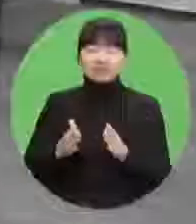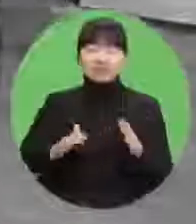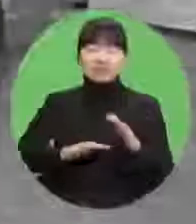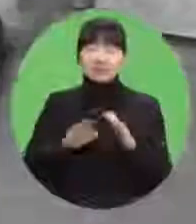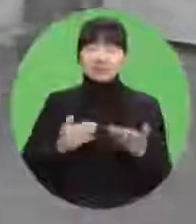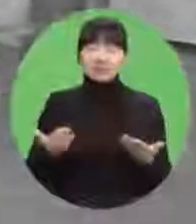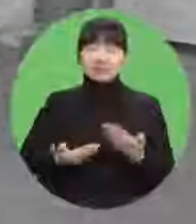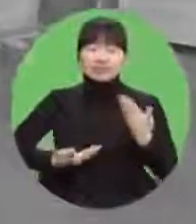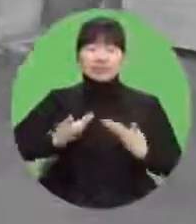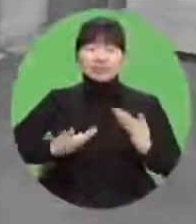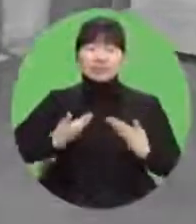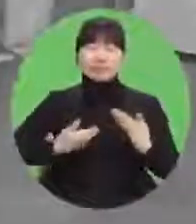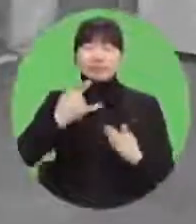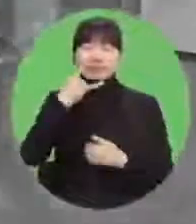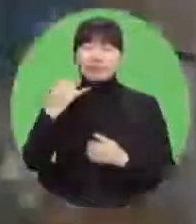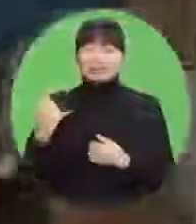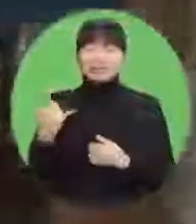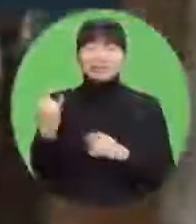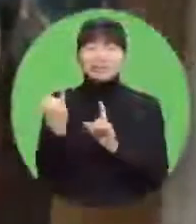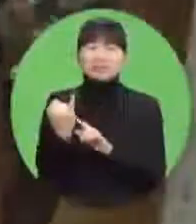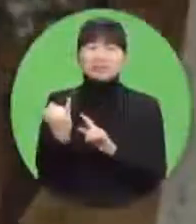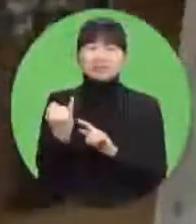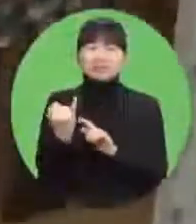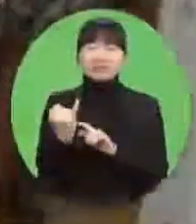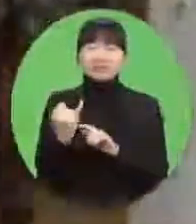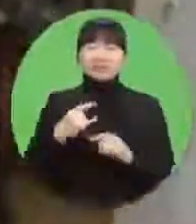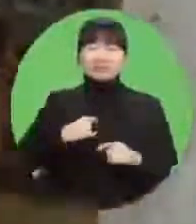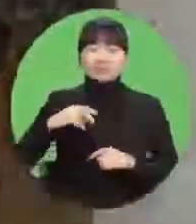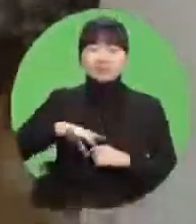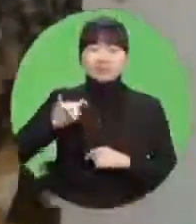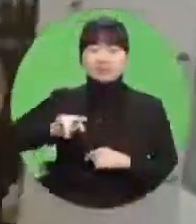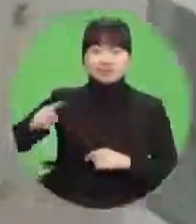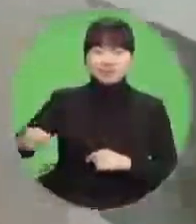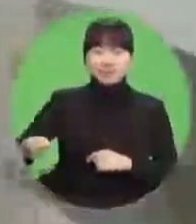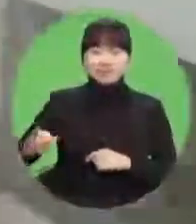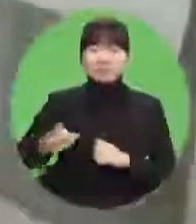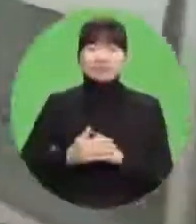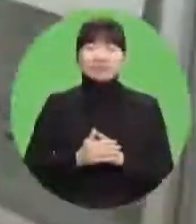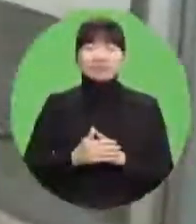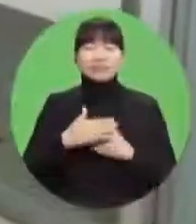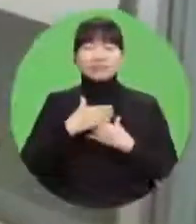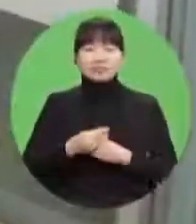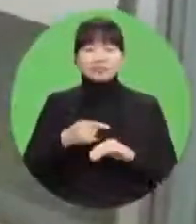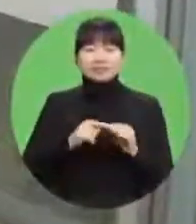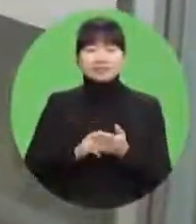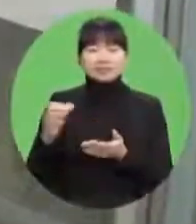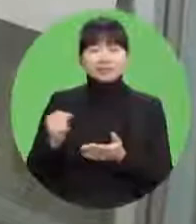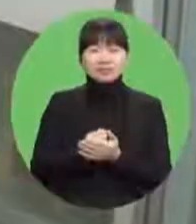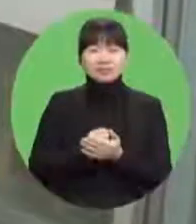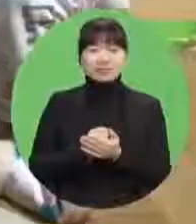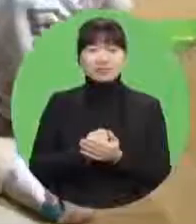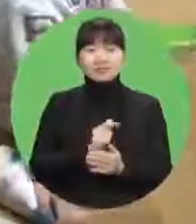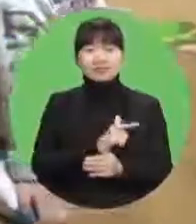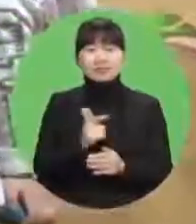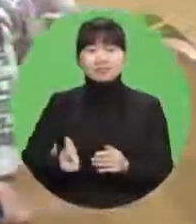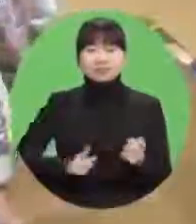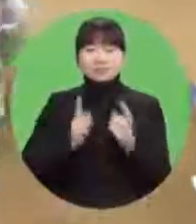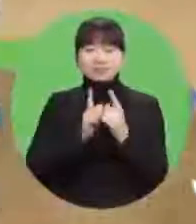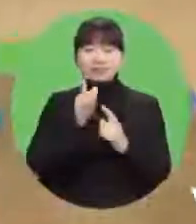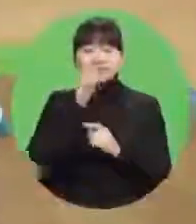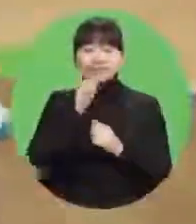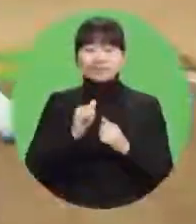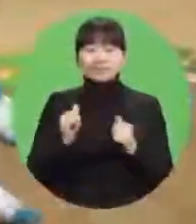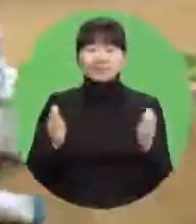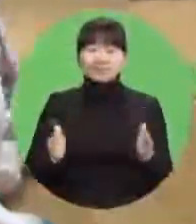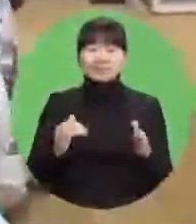엄마. 그랬던 그녀가 옷부터 갈아입고 좀 편안한 마음으로 저녁을 맞이합니다.